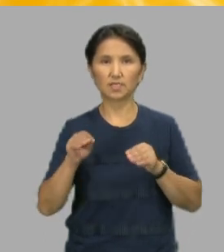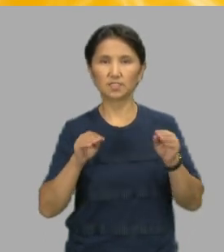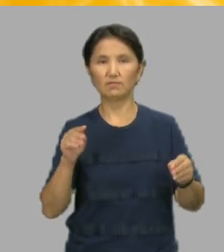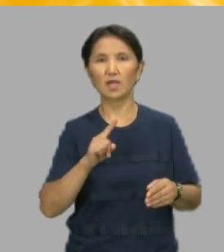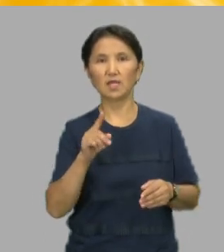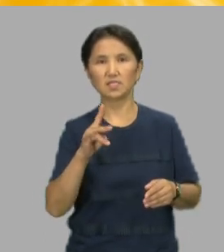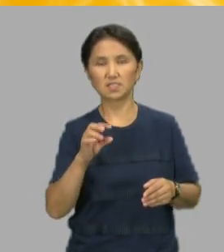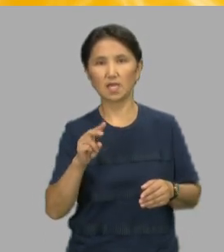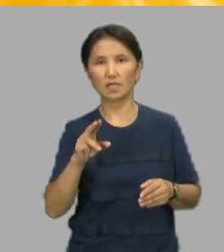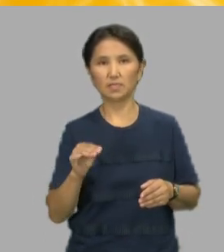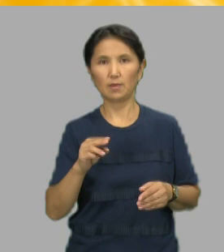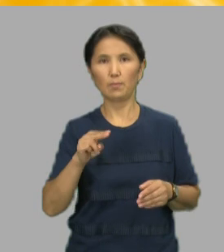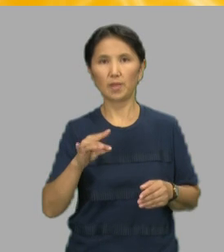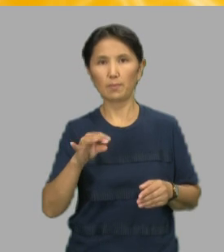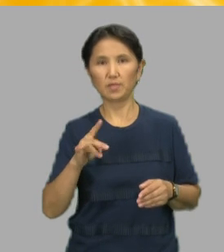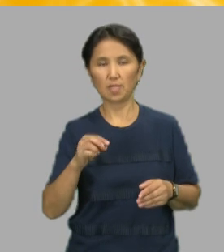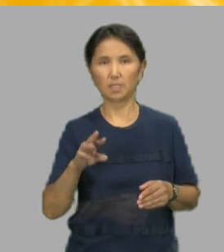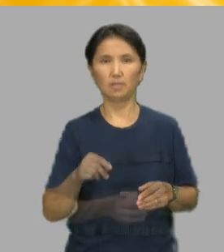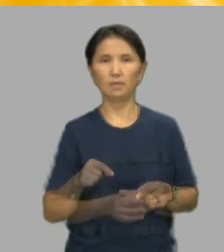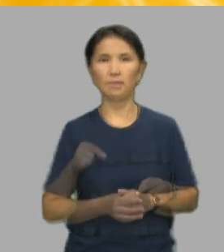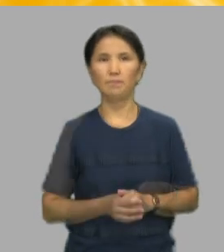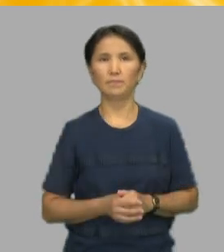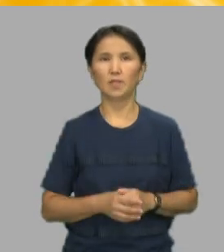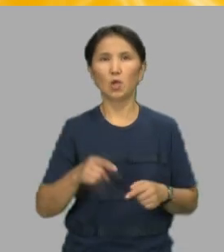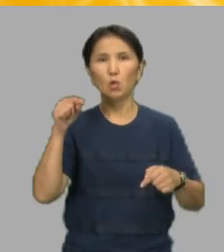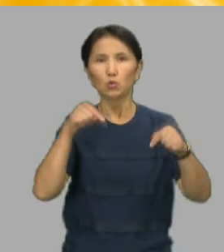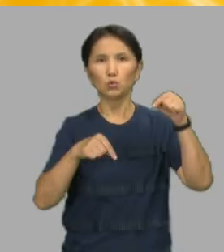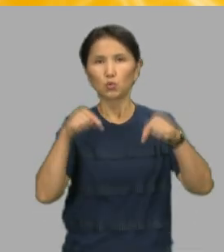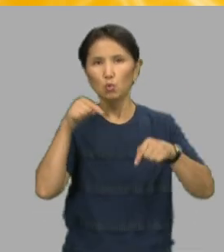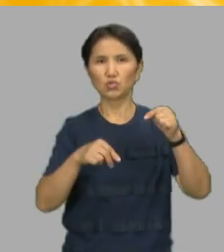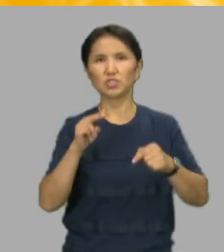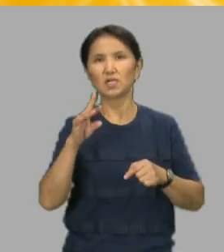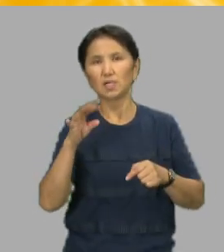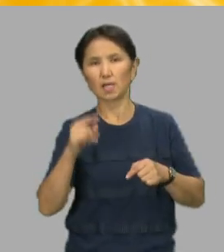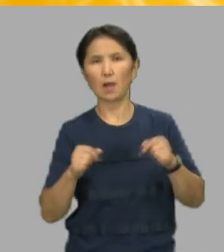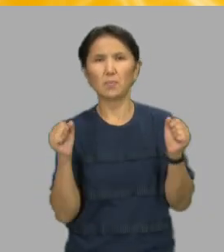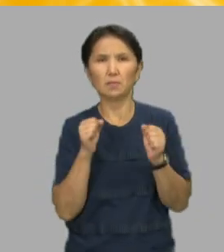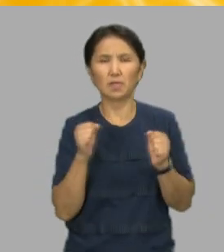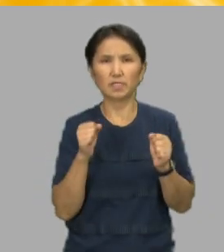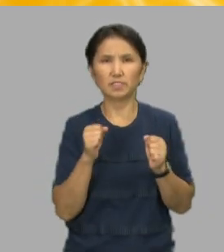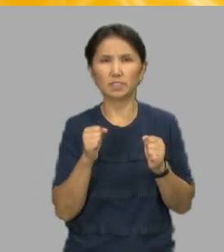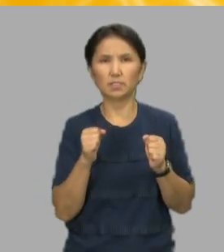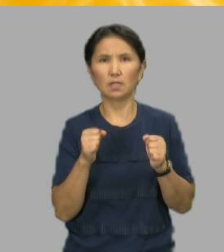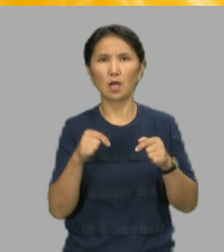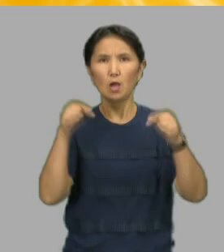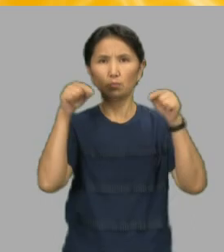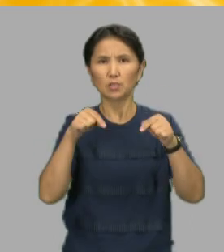Запишите, расставляя знаки препинания. Дождик крапал,